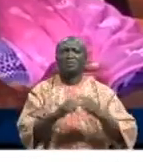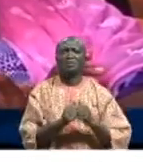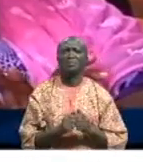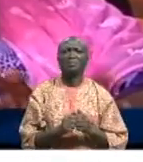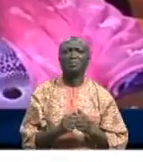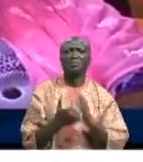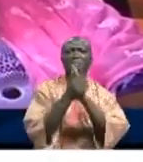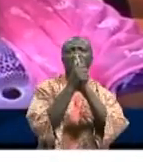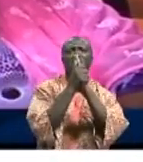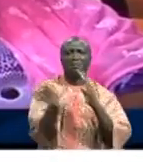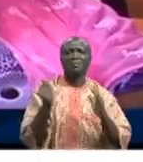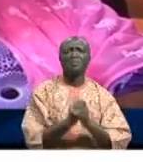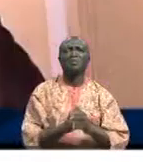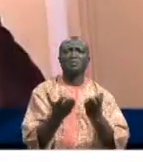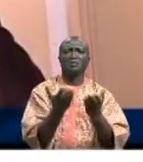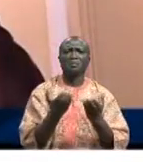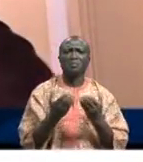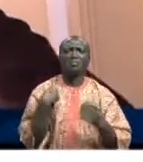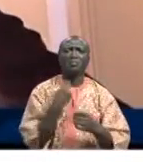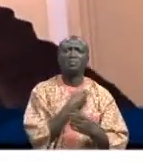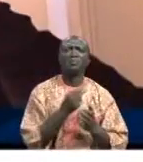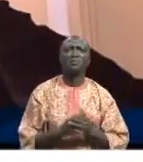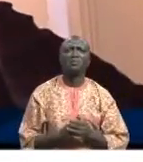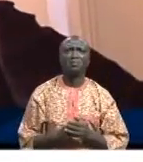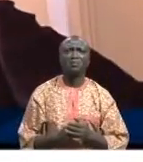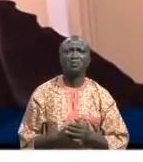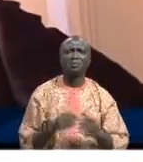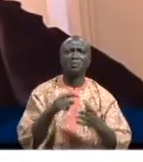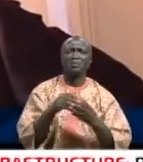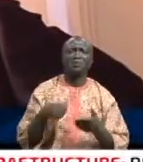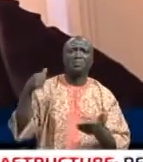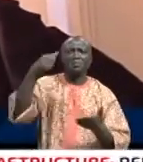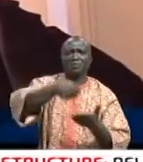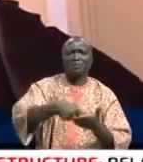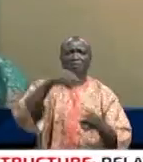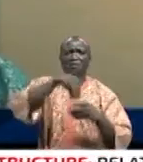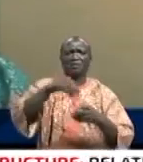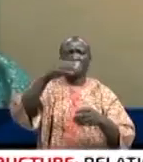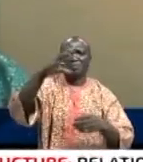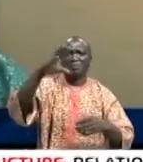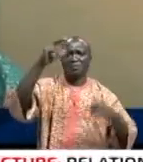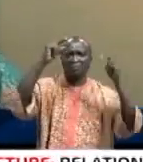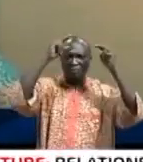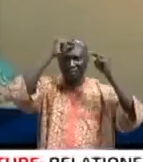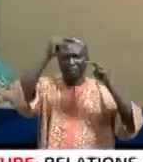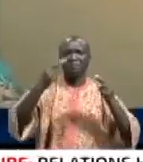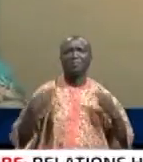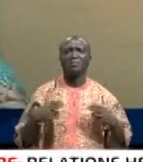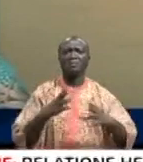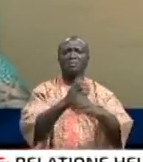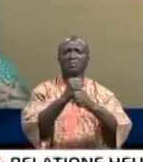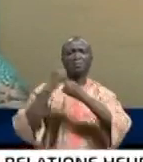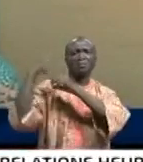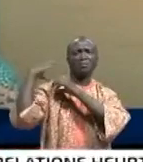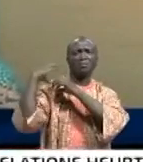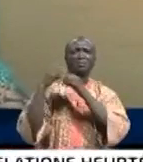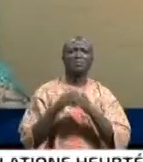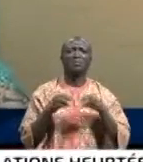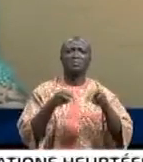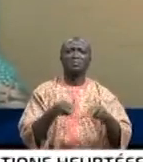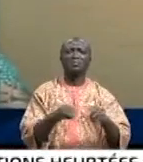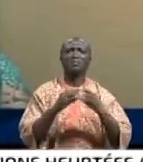aspirons l'hôpital général de grand et offre c'est investi dans l'humanisation de la prise en charge en